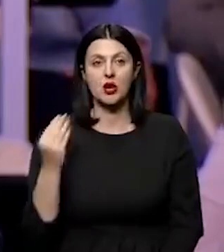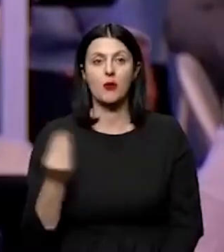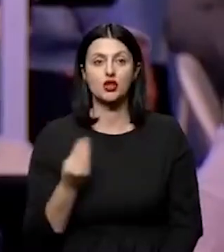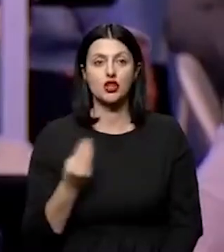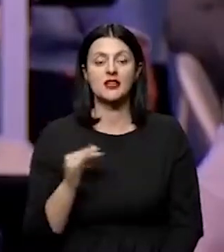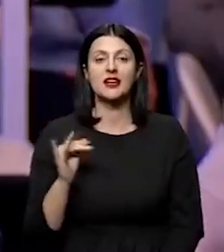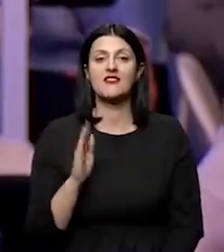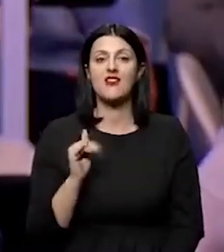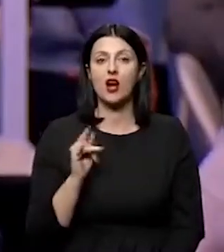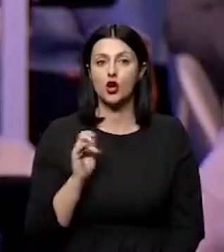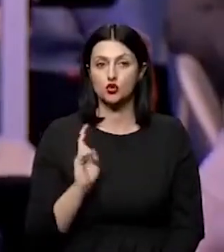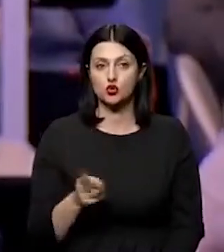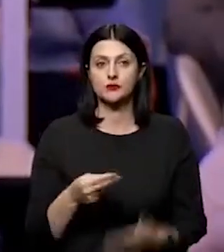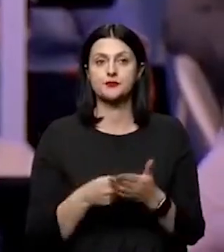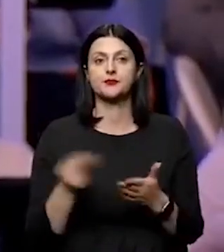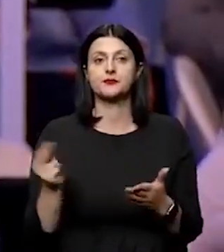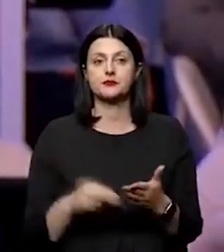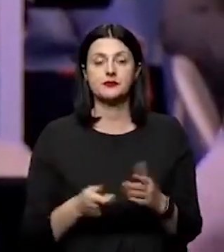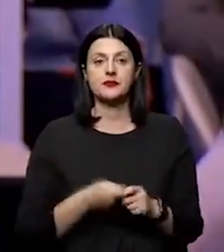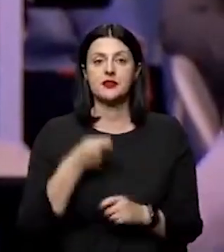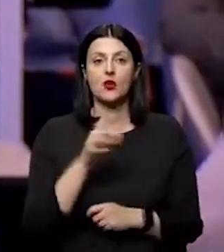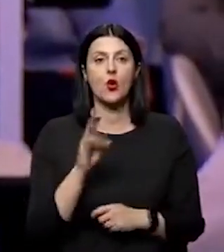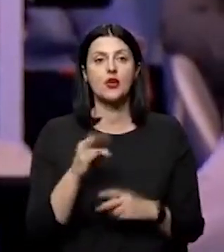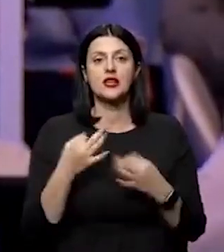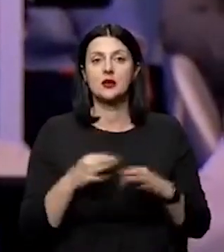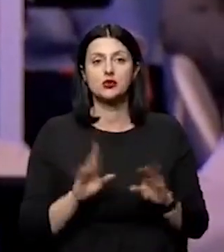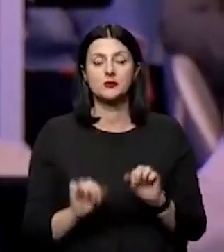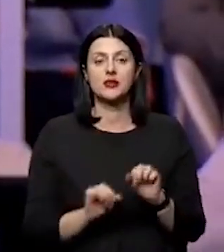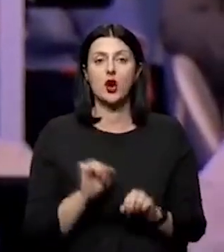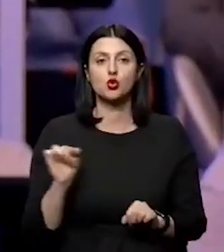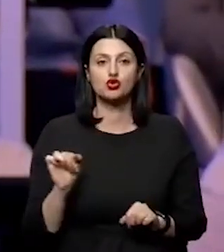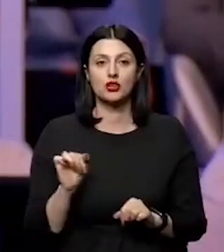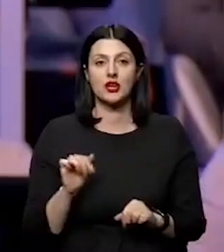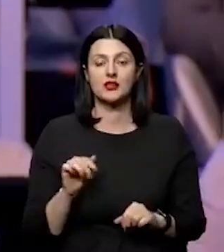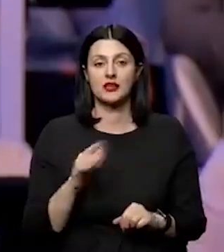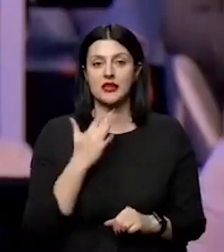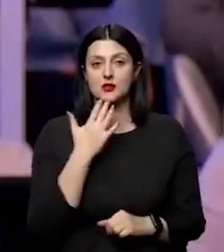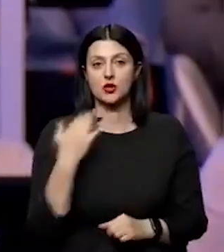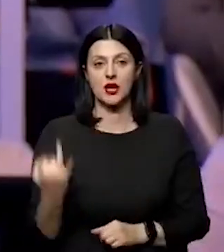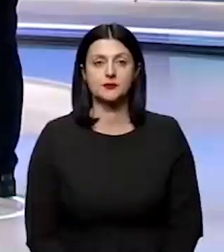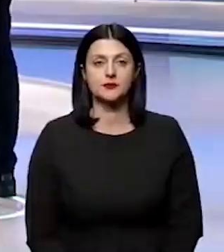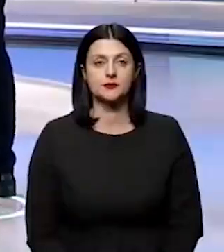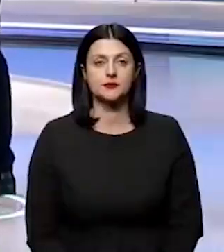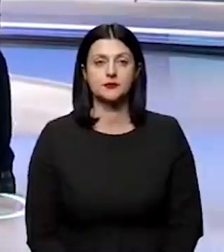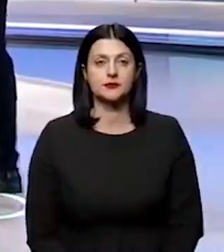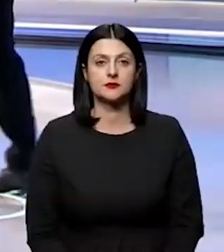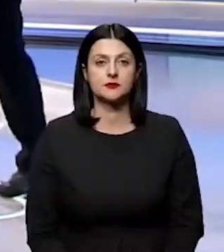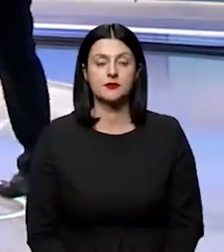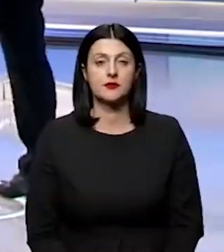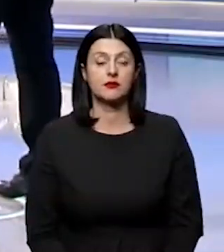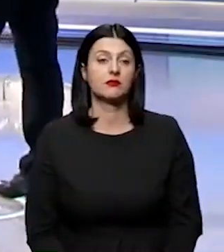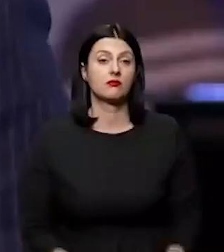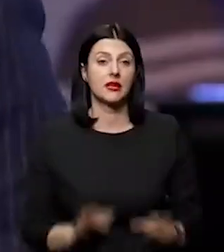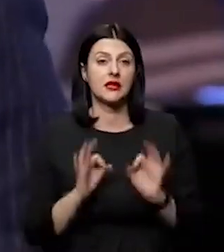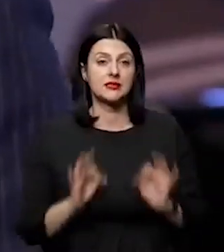Святослав Вакарчук, подписали заявление о недопустимости нарушения национальных интересов Украины. Естественно,